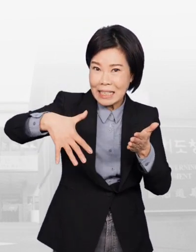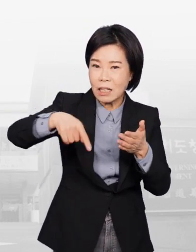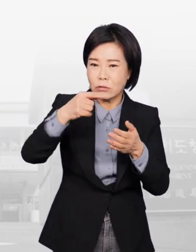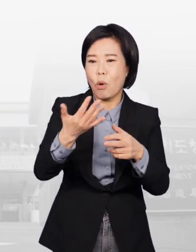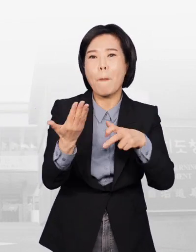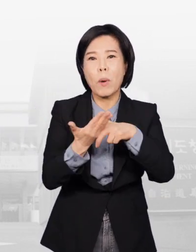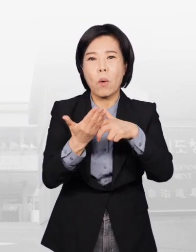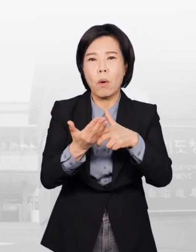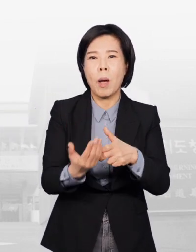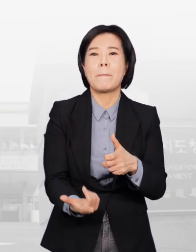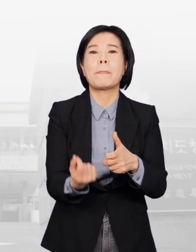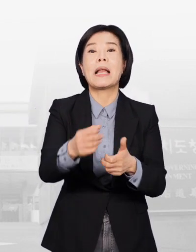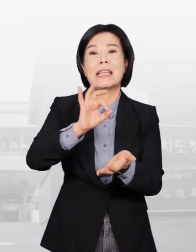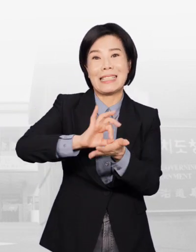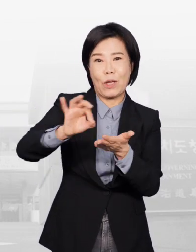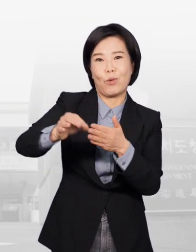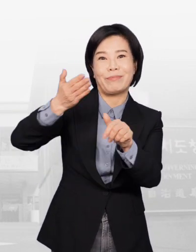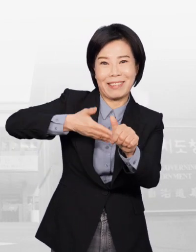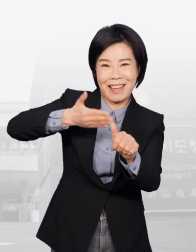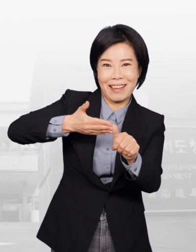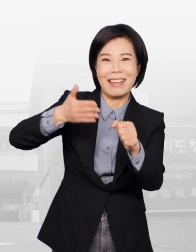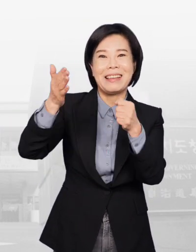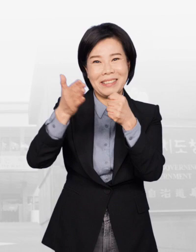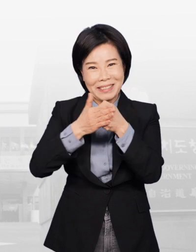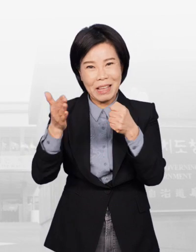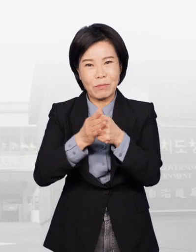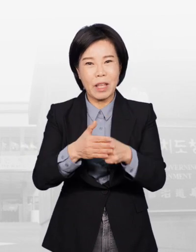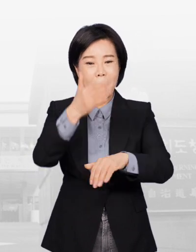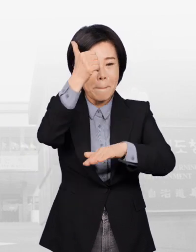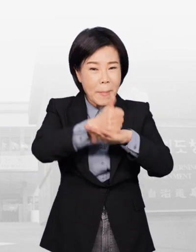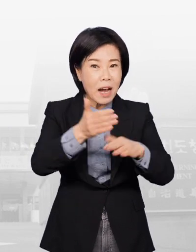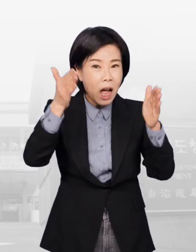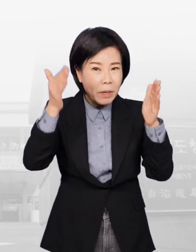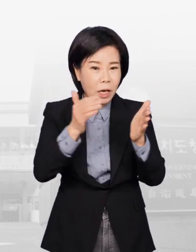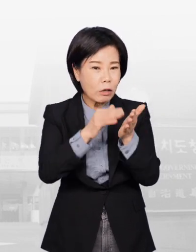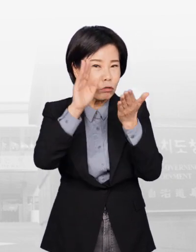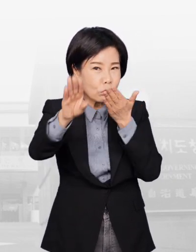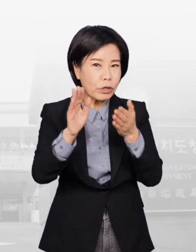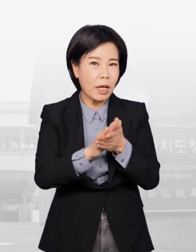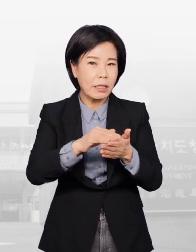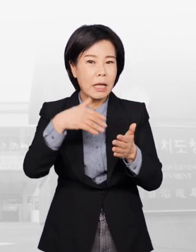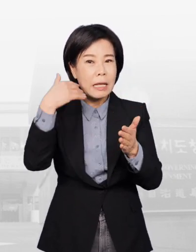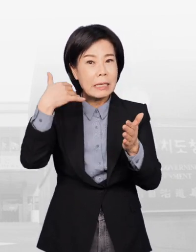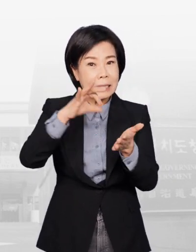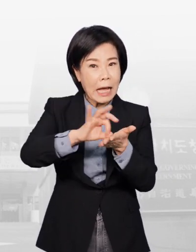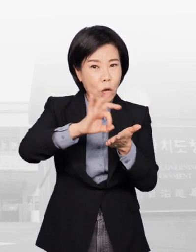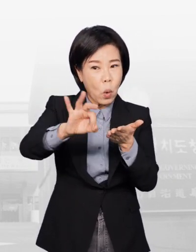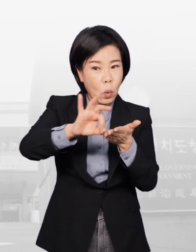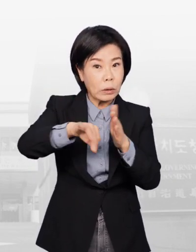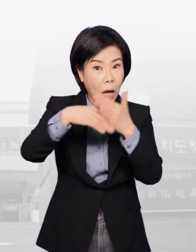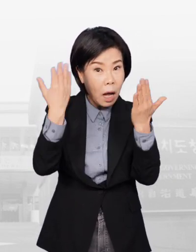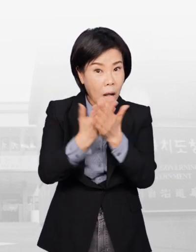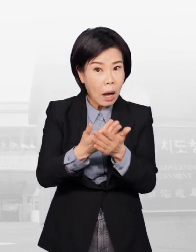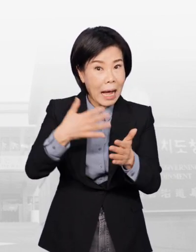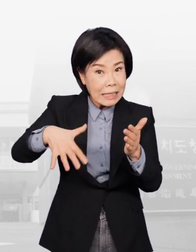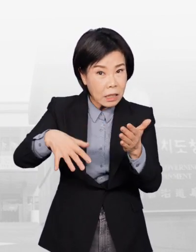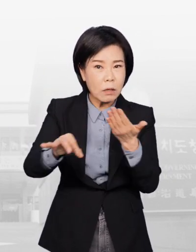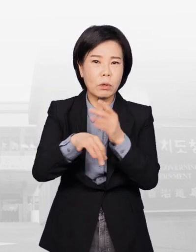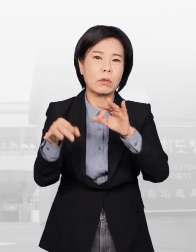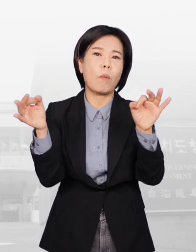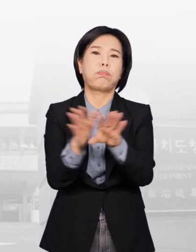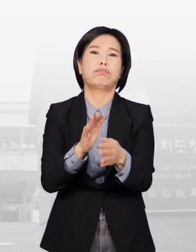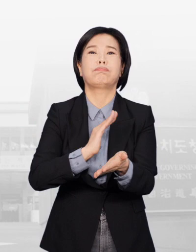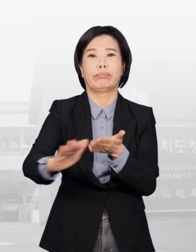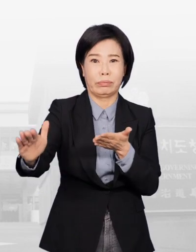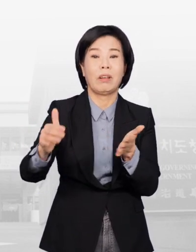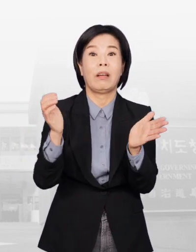않은 바우처를 서둘러 사용해 줄 것을 당부했는데요. 마감 기간 이후 바우처 미사용 잔액은 전액 소멸되기